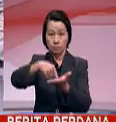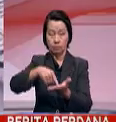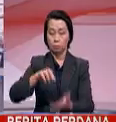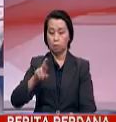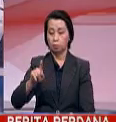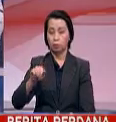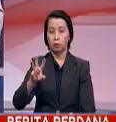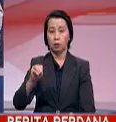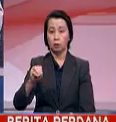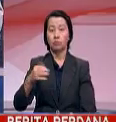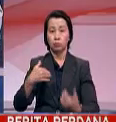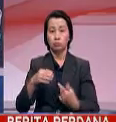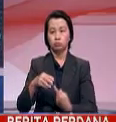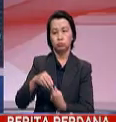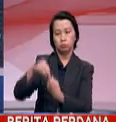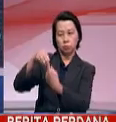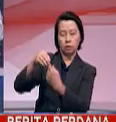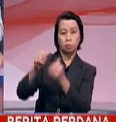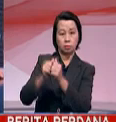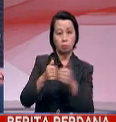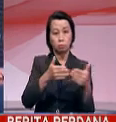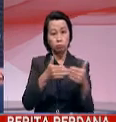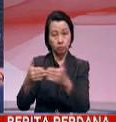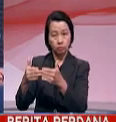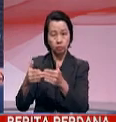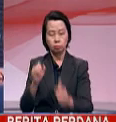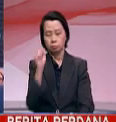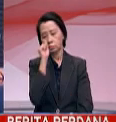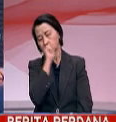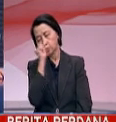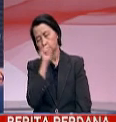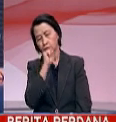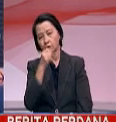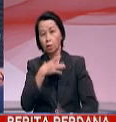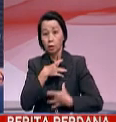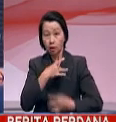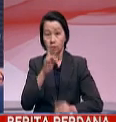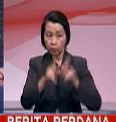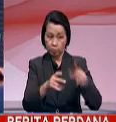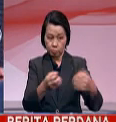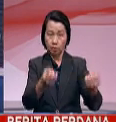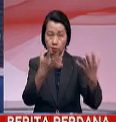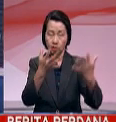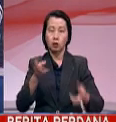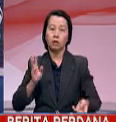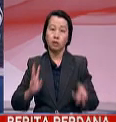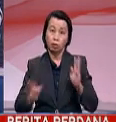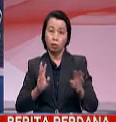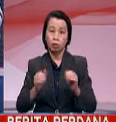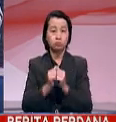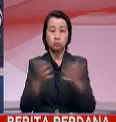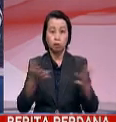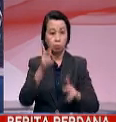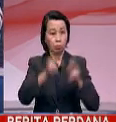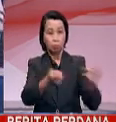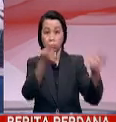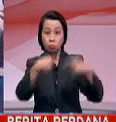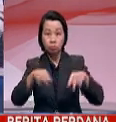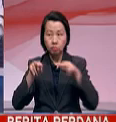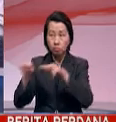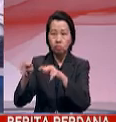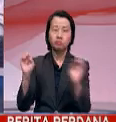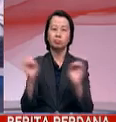RTM tampil unik dengan meneruskan persembahan penyanyi-penyanyi kegemaran ramai meskipun tanpa kehadiran